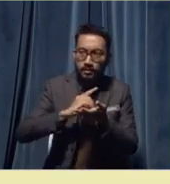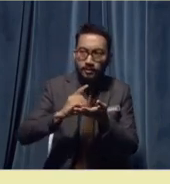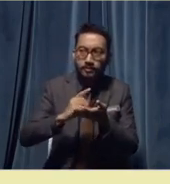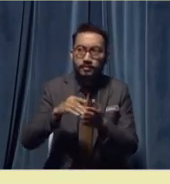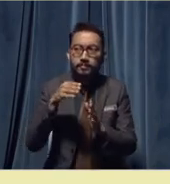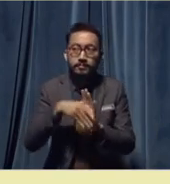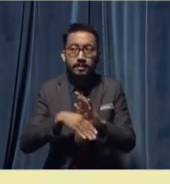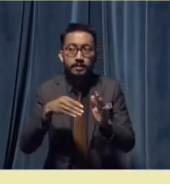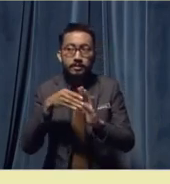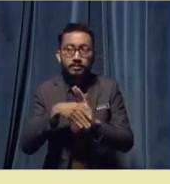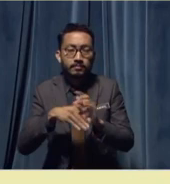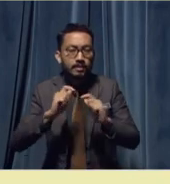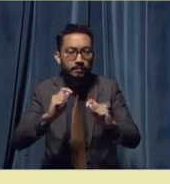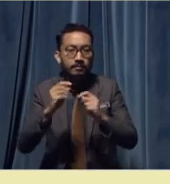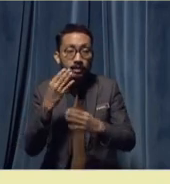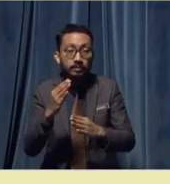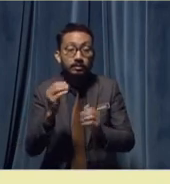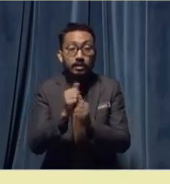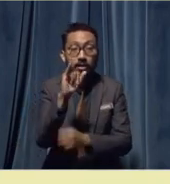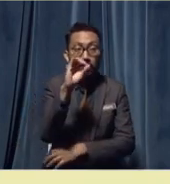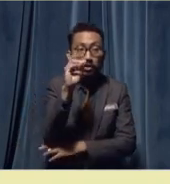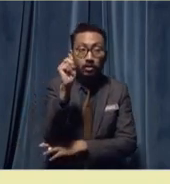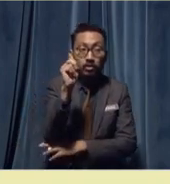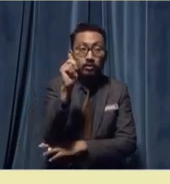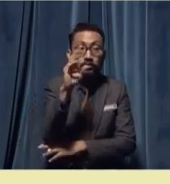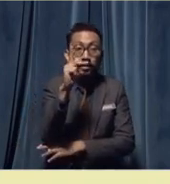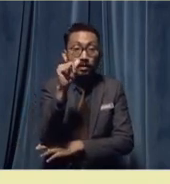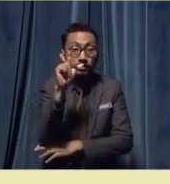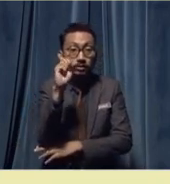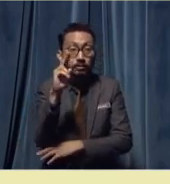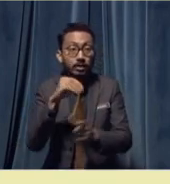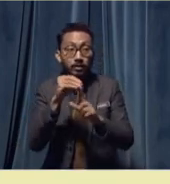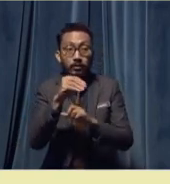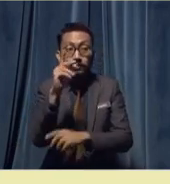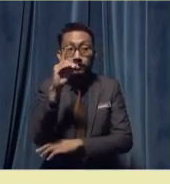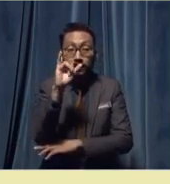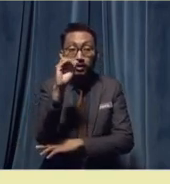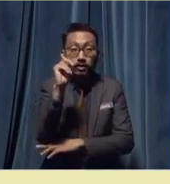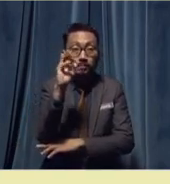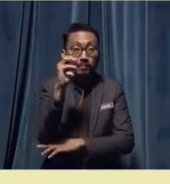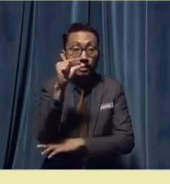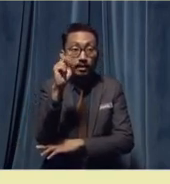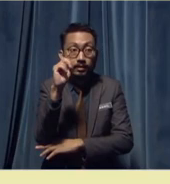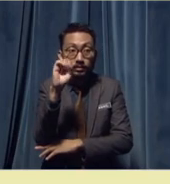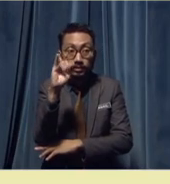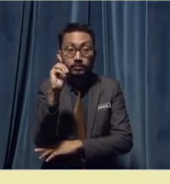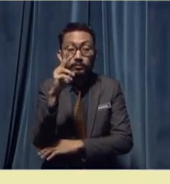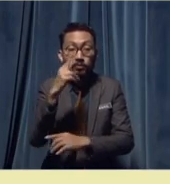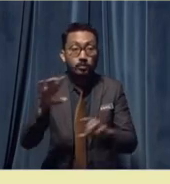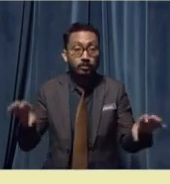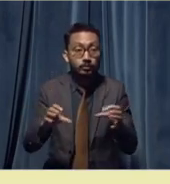ion kalsium atau ion magnesium untuk menghasilkan garam terlarut.